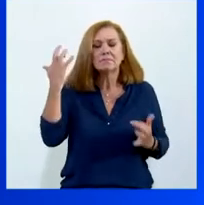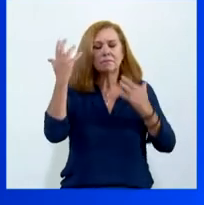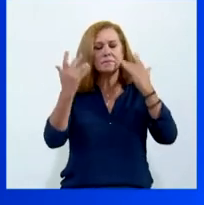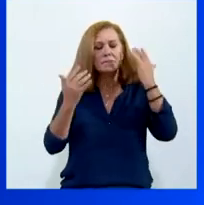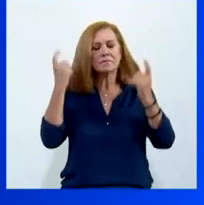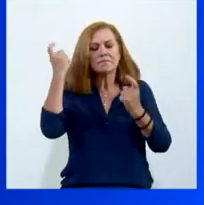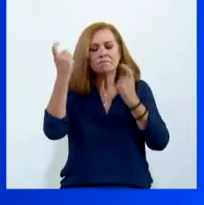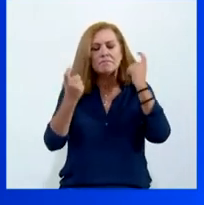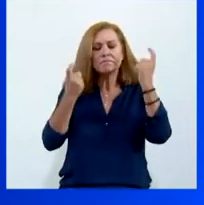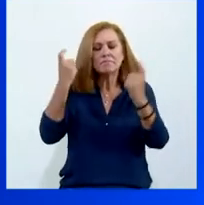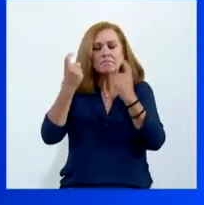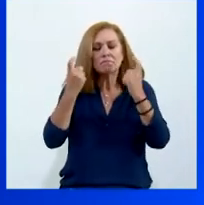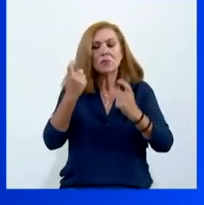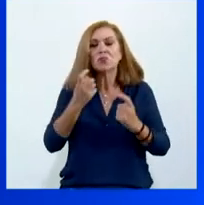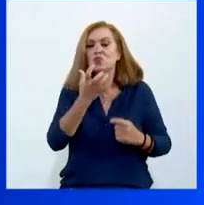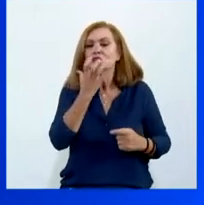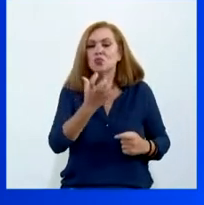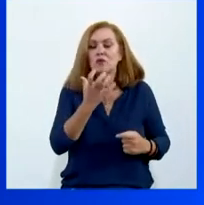το γεγονός